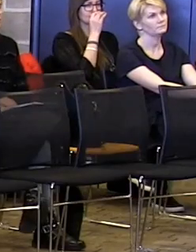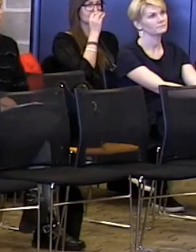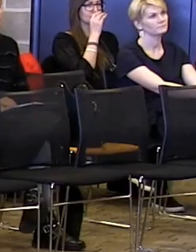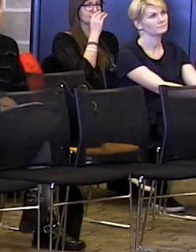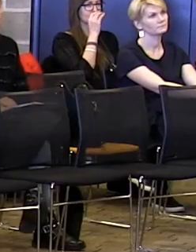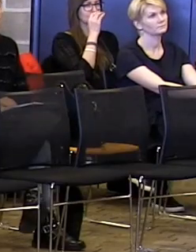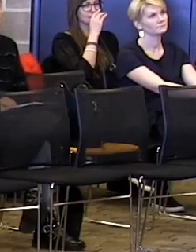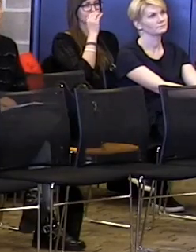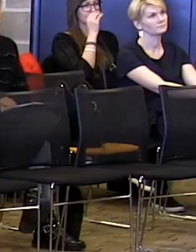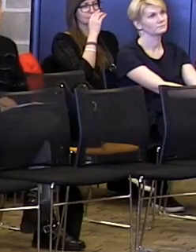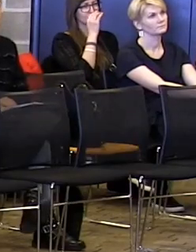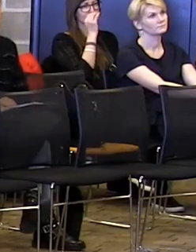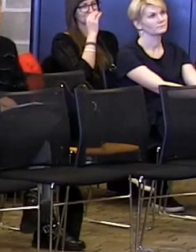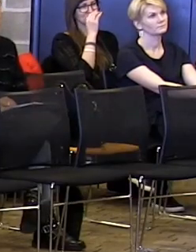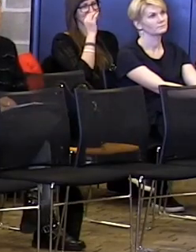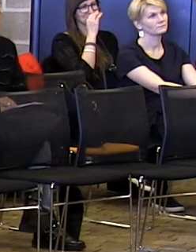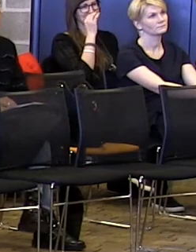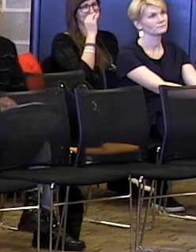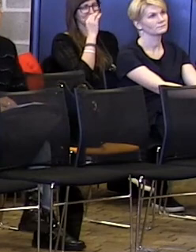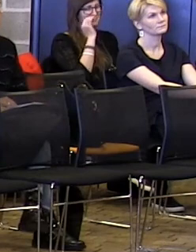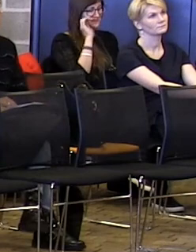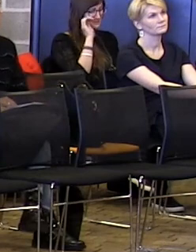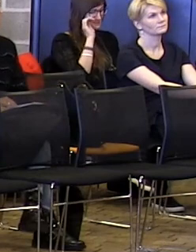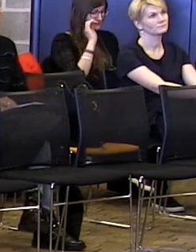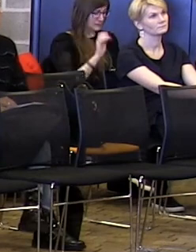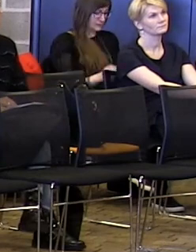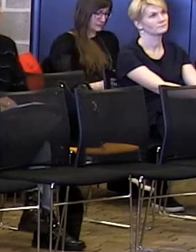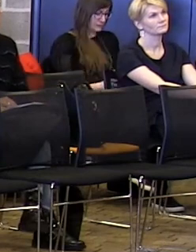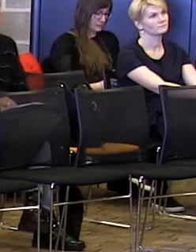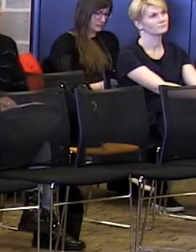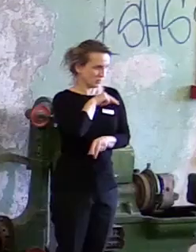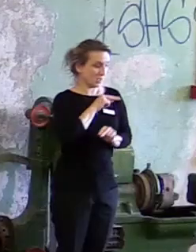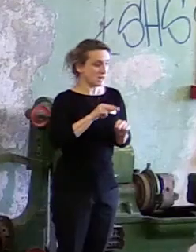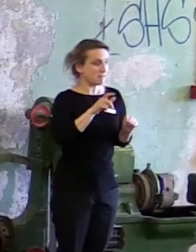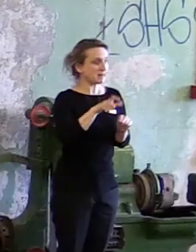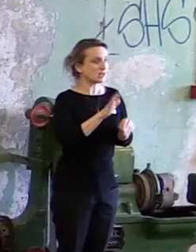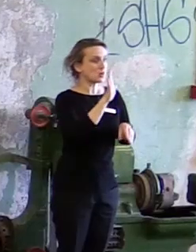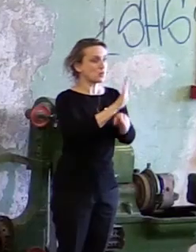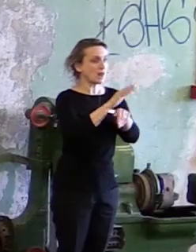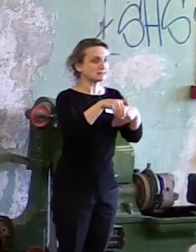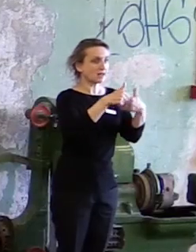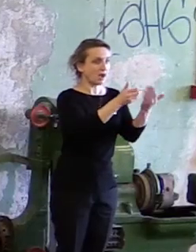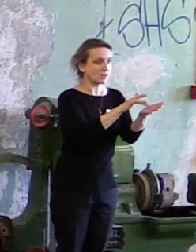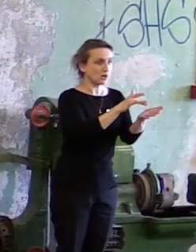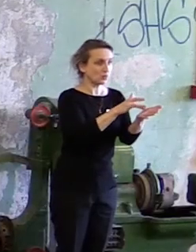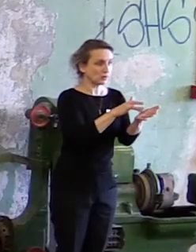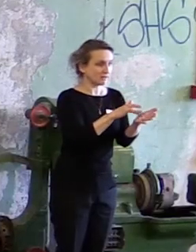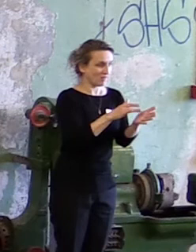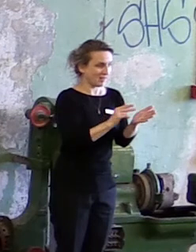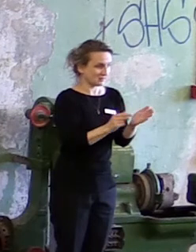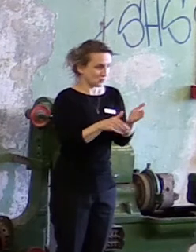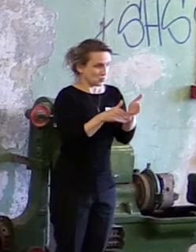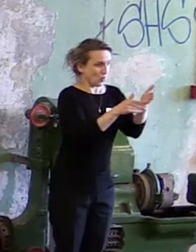nagu ketrab, siis ma arvan, et see ei ole õige mõistlik kasutada, küll aga kui ma annan õpetajana ise ülesandeid, kus see nutivahend kogu aeg seda õppimist